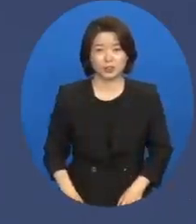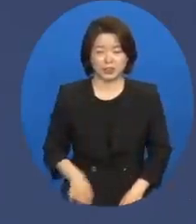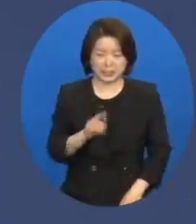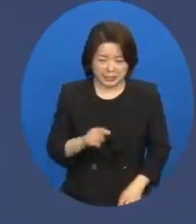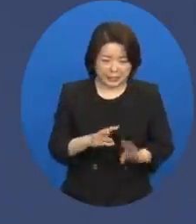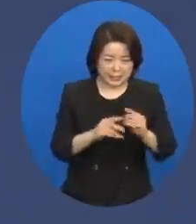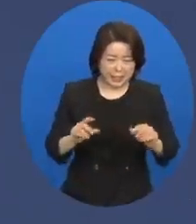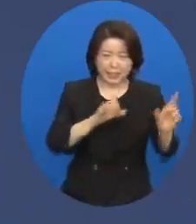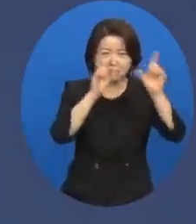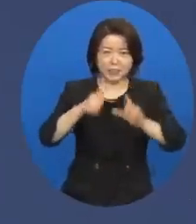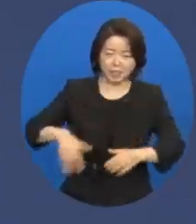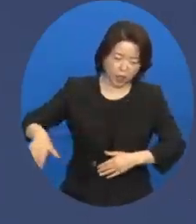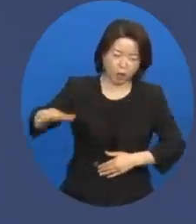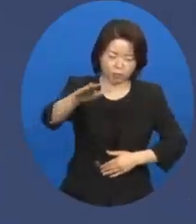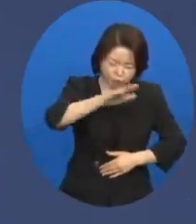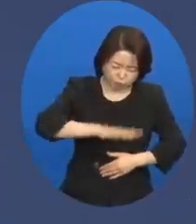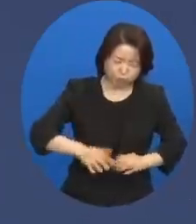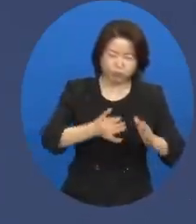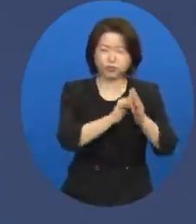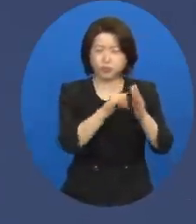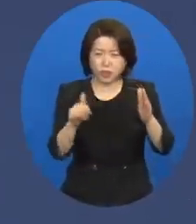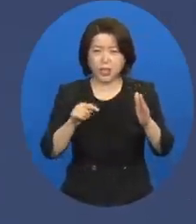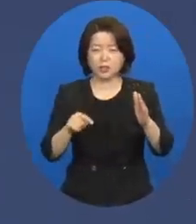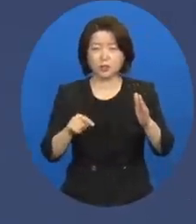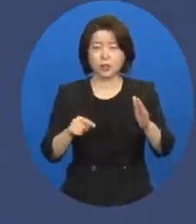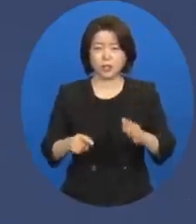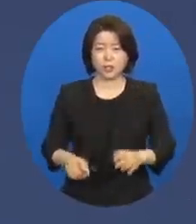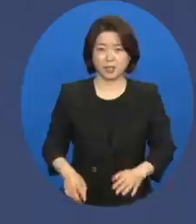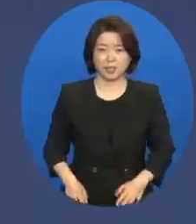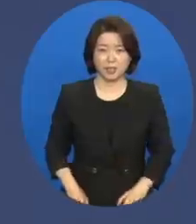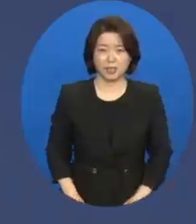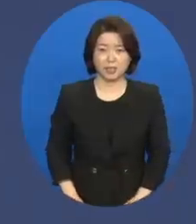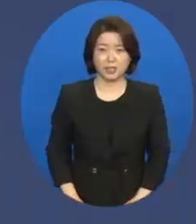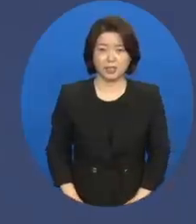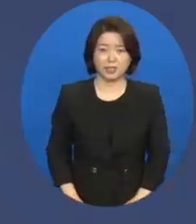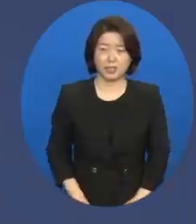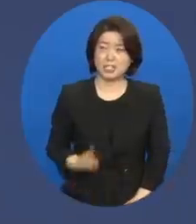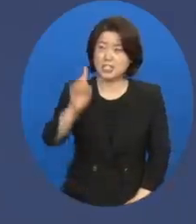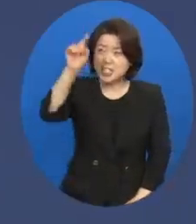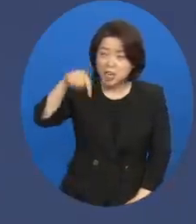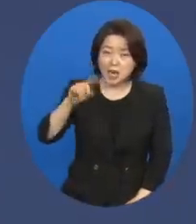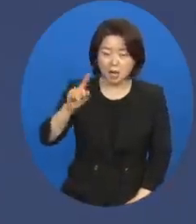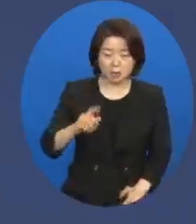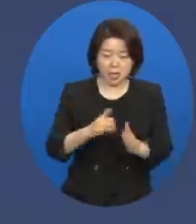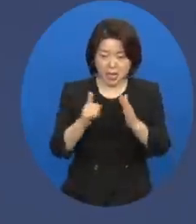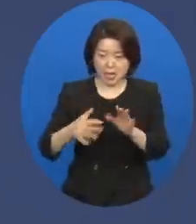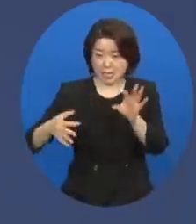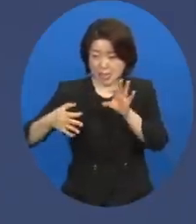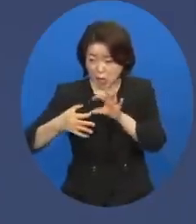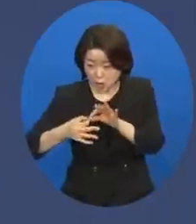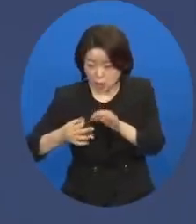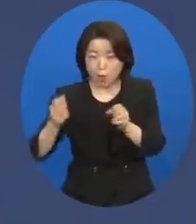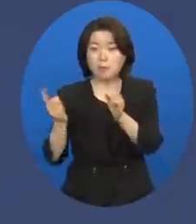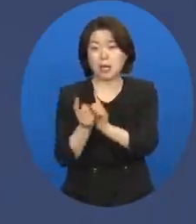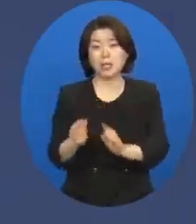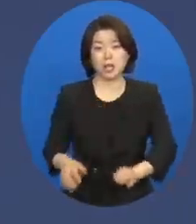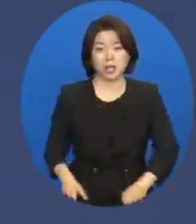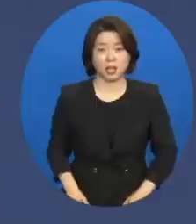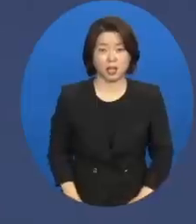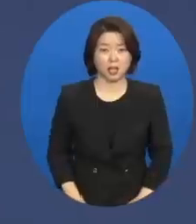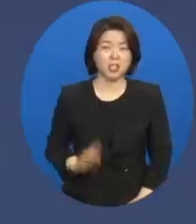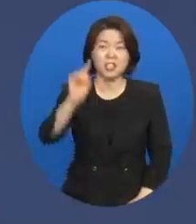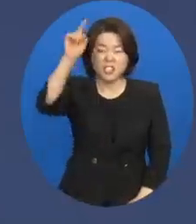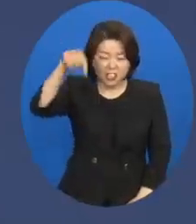땅에 살아가는 모든 가족들 모두가 천에 하나 만에 하나 가족으로 인연을 맺고는